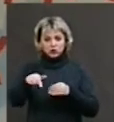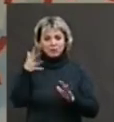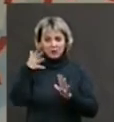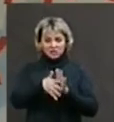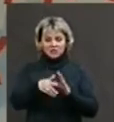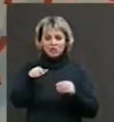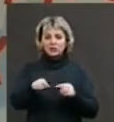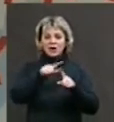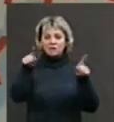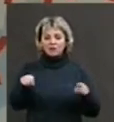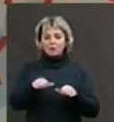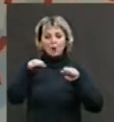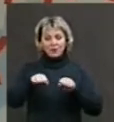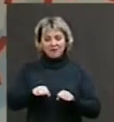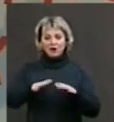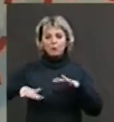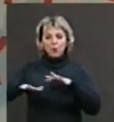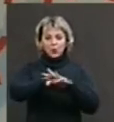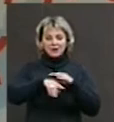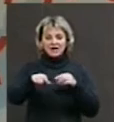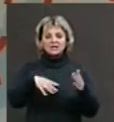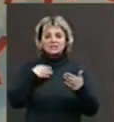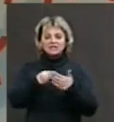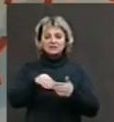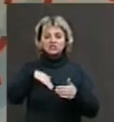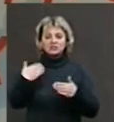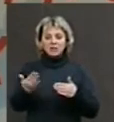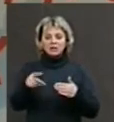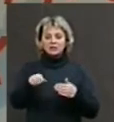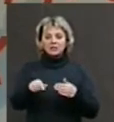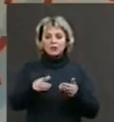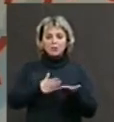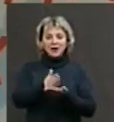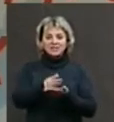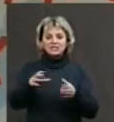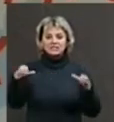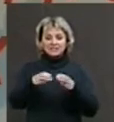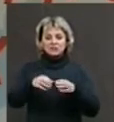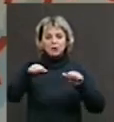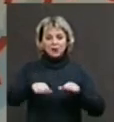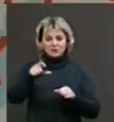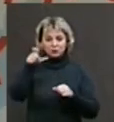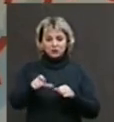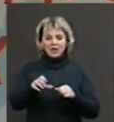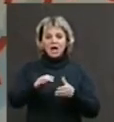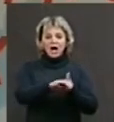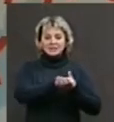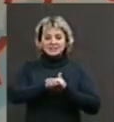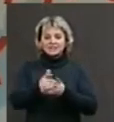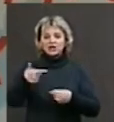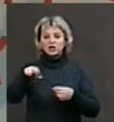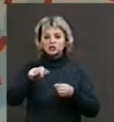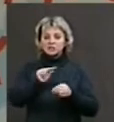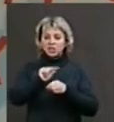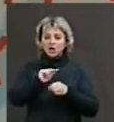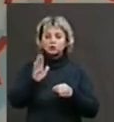прозрачно в рамках правового поля. Со своей стороны и по линии Совета по правам человека, Ассоциации «Гражданский